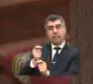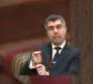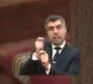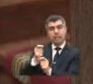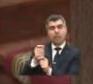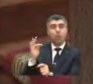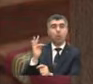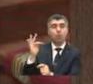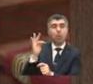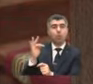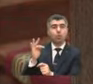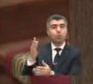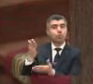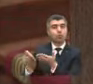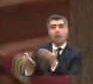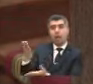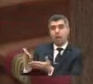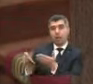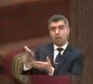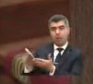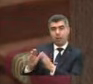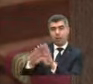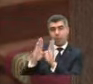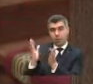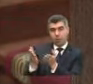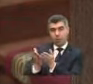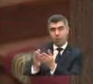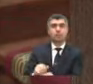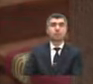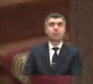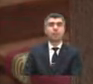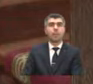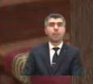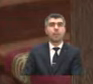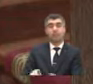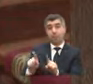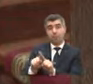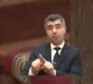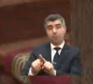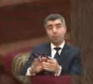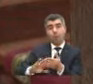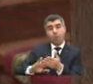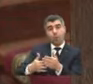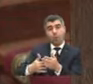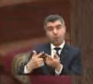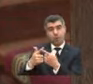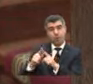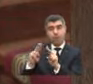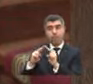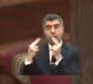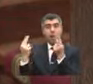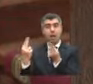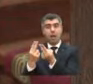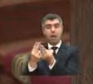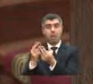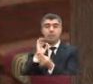ديال يعني ديال هادشي ديال طون روج. وكتعرف بانه هادشي منظم في ليكات، واحد المنظمه عالميه اللي